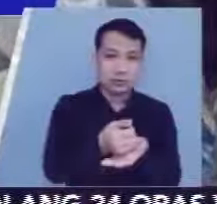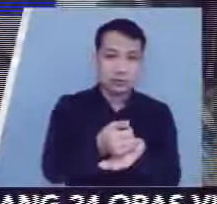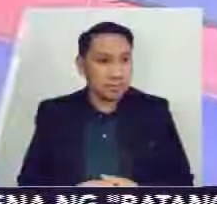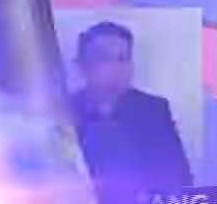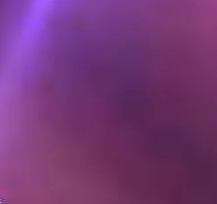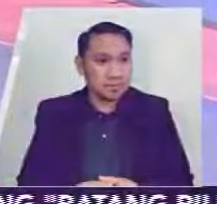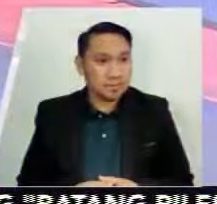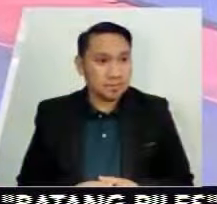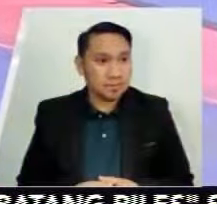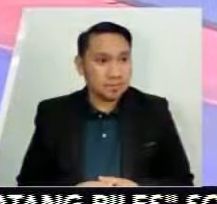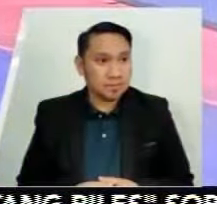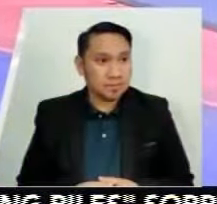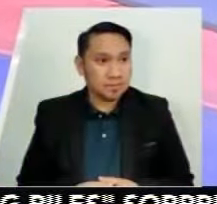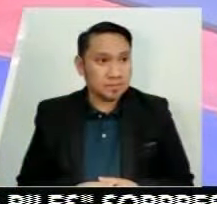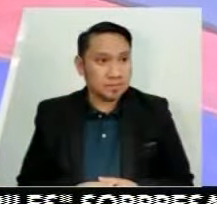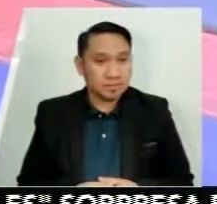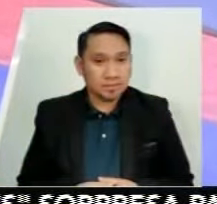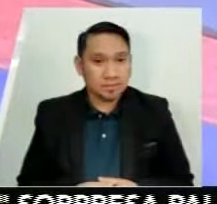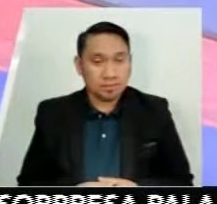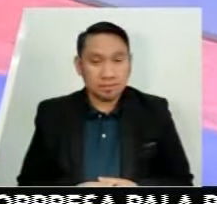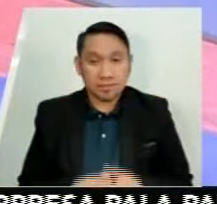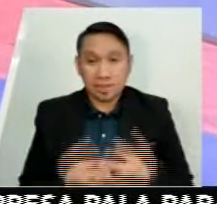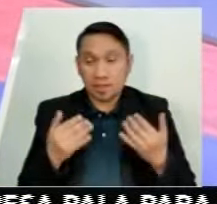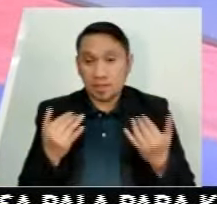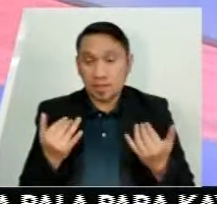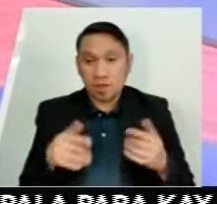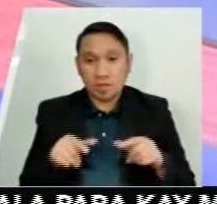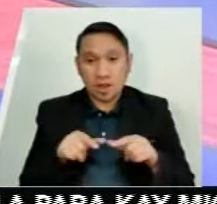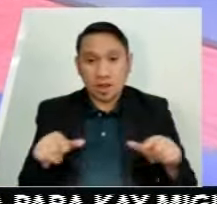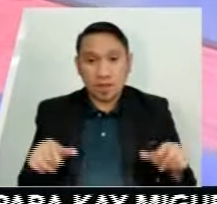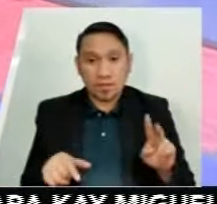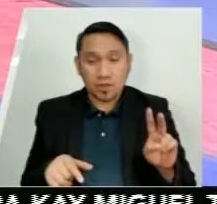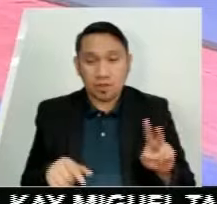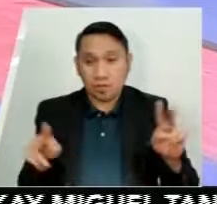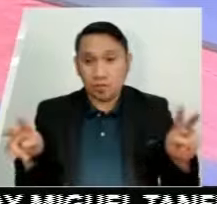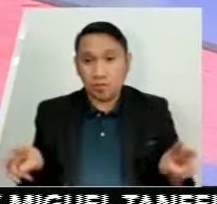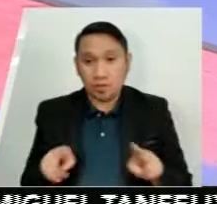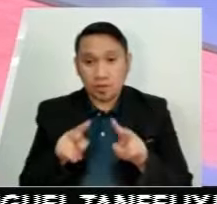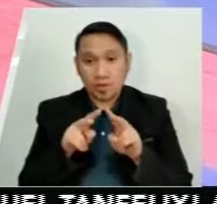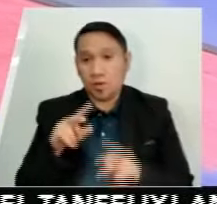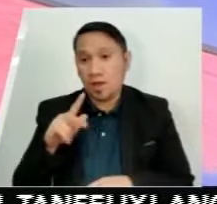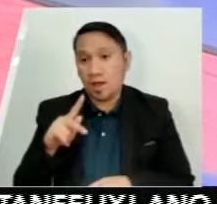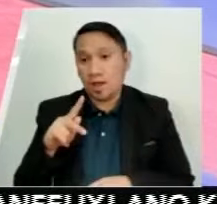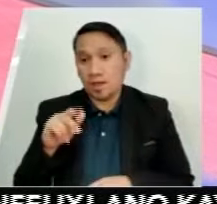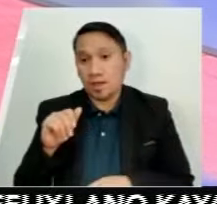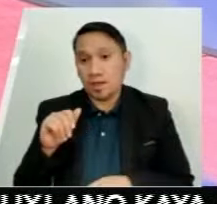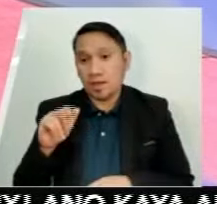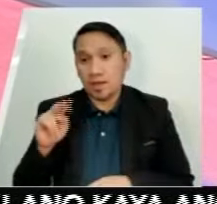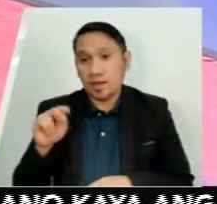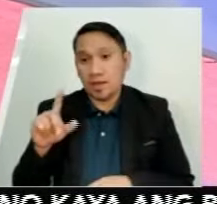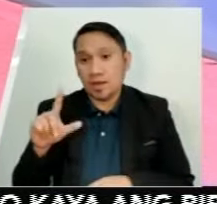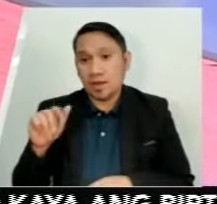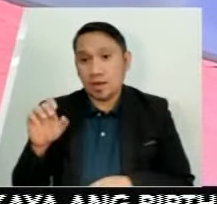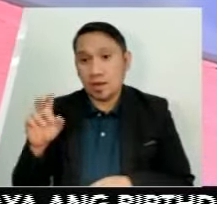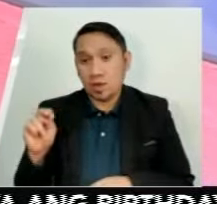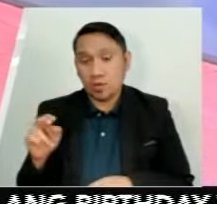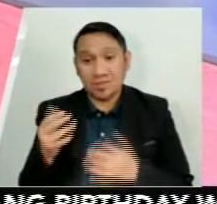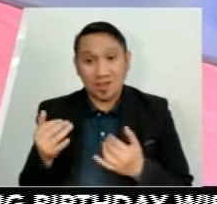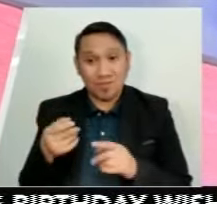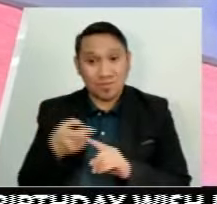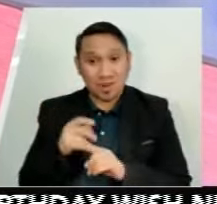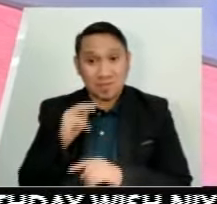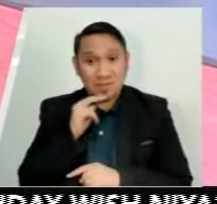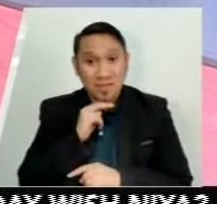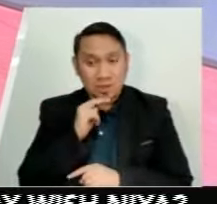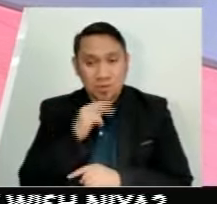Castellana. Nasa alert level 2 pa rin ang Bulkang Canloon kaya maraming taga La Castellana, Negros Occidental ang hindi